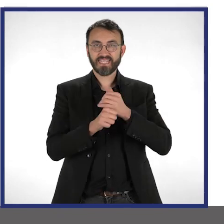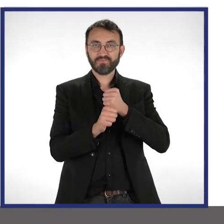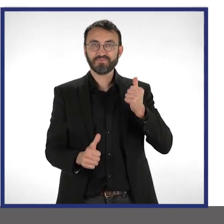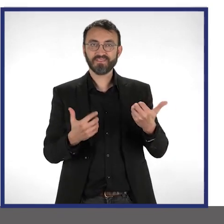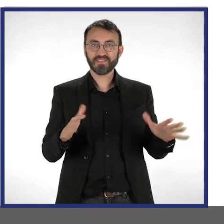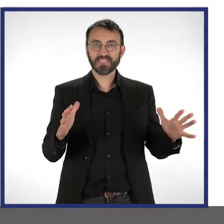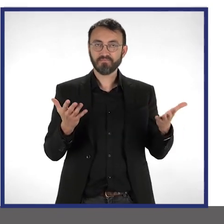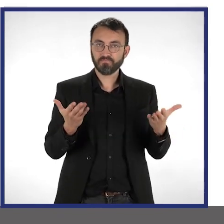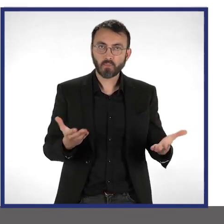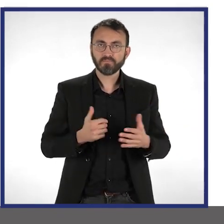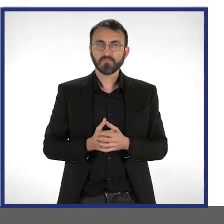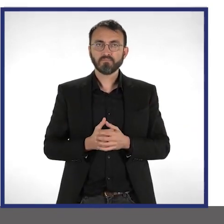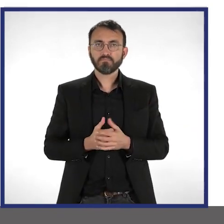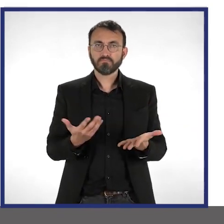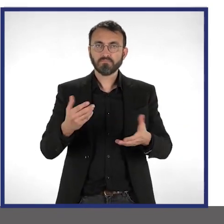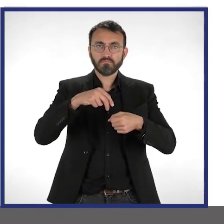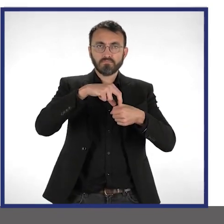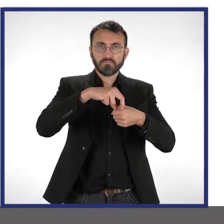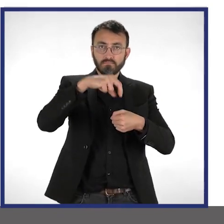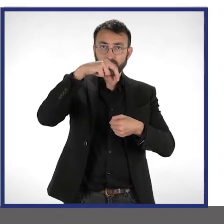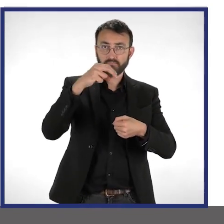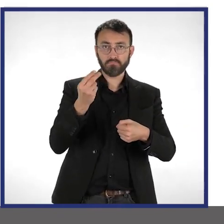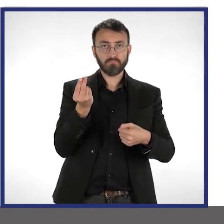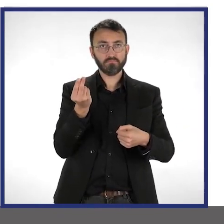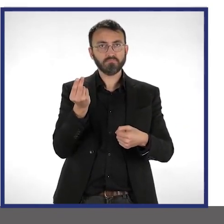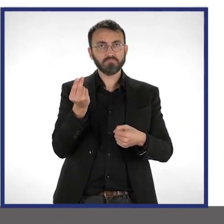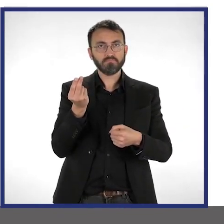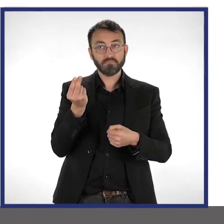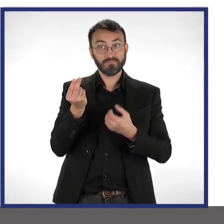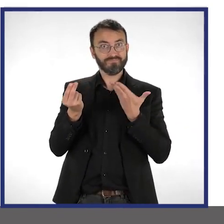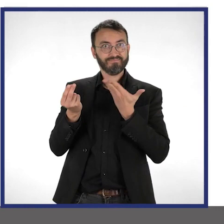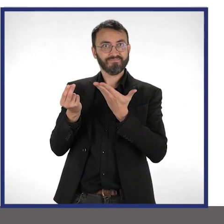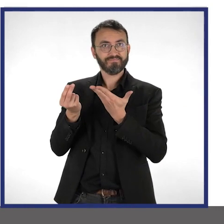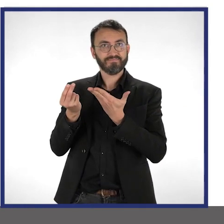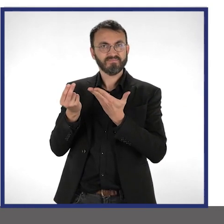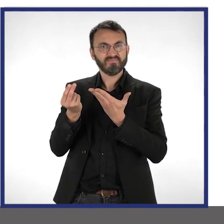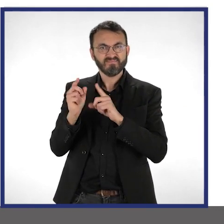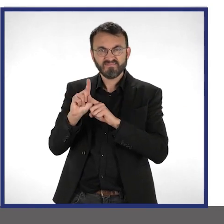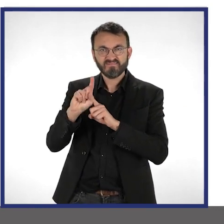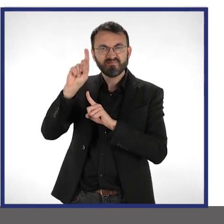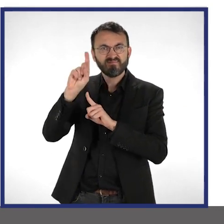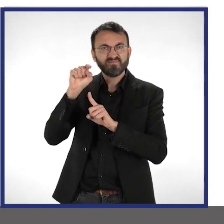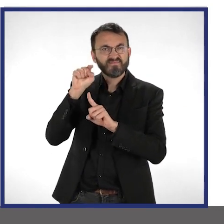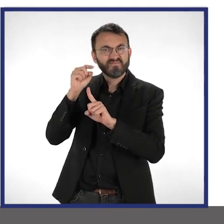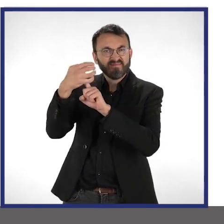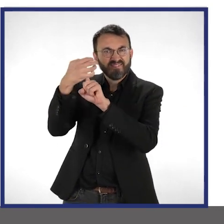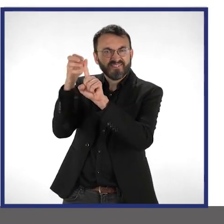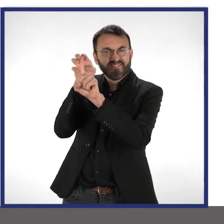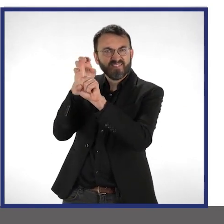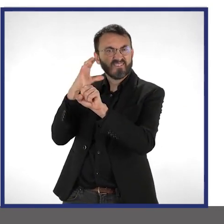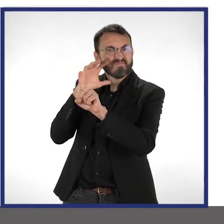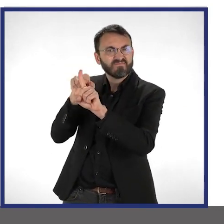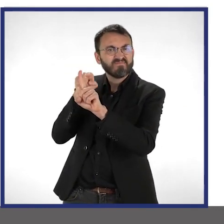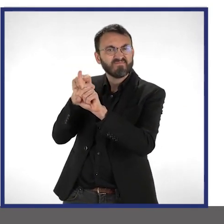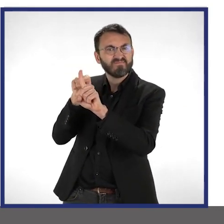C'est fait. Bon. Alors on ouvre le tube en tirant le bouchon comme ceci. L'extrémité de la tige se présente ainsi. Elle est